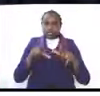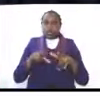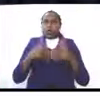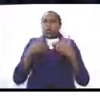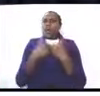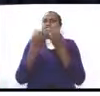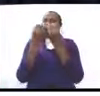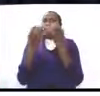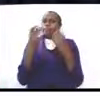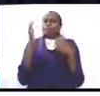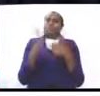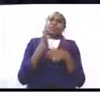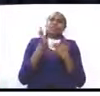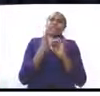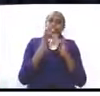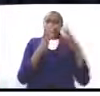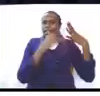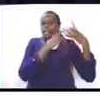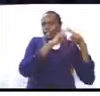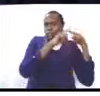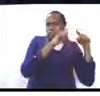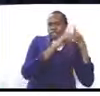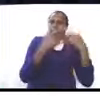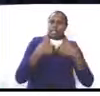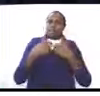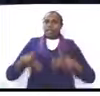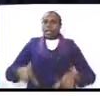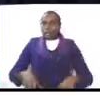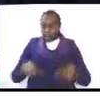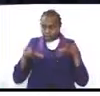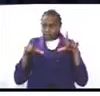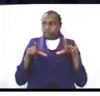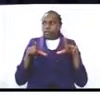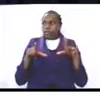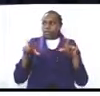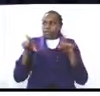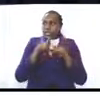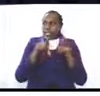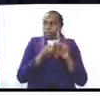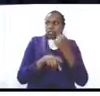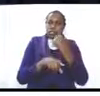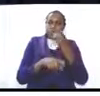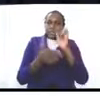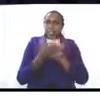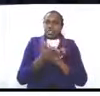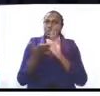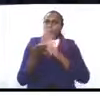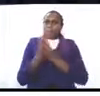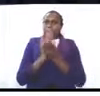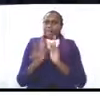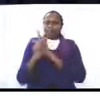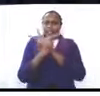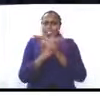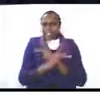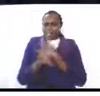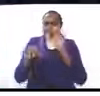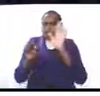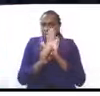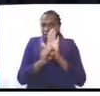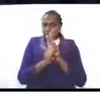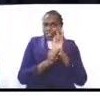kunazo changamoto ambazo tunapitia katika maisha yetu. Na tunaambiwa tuwe uangalifu na tuwe